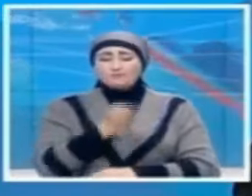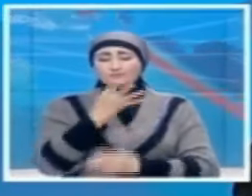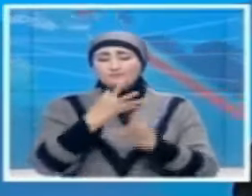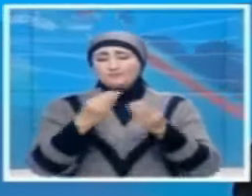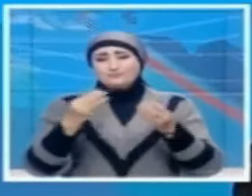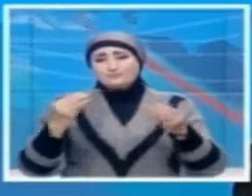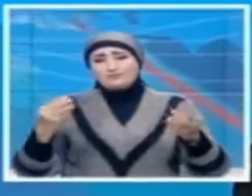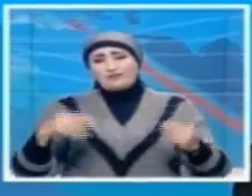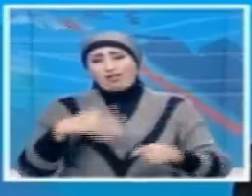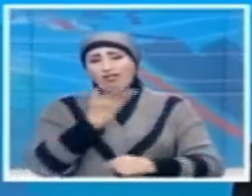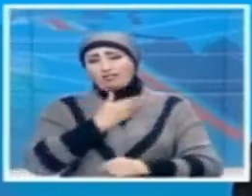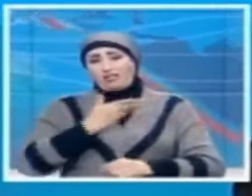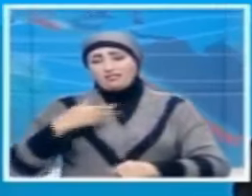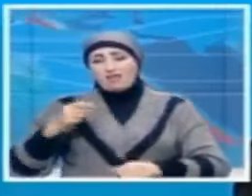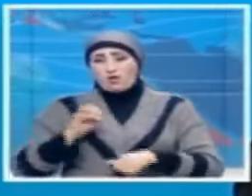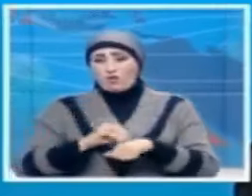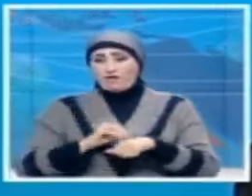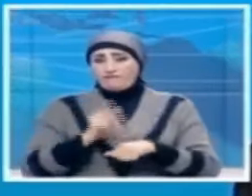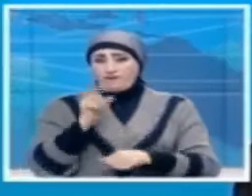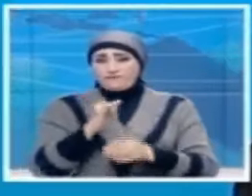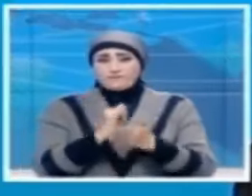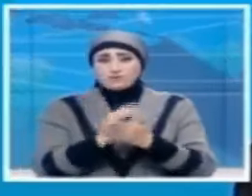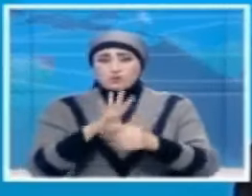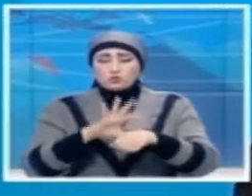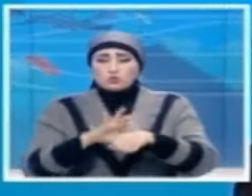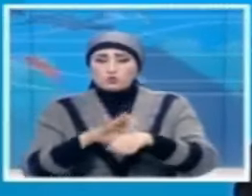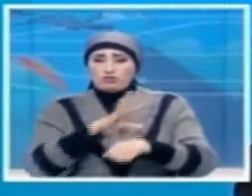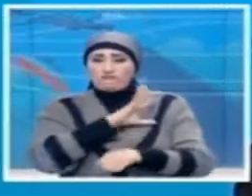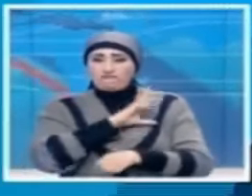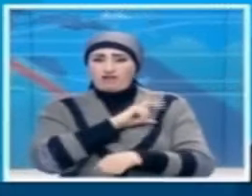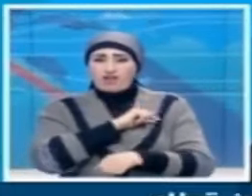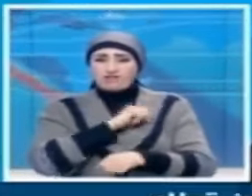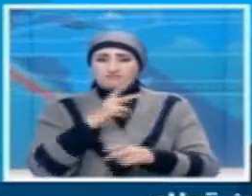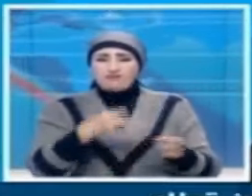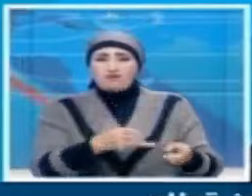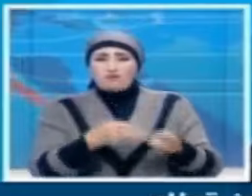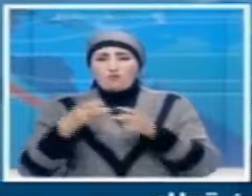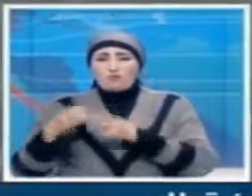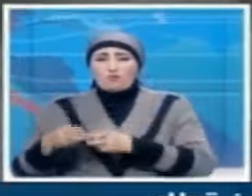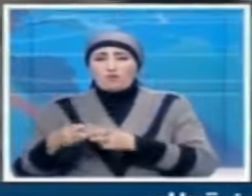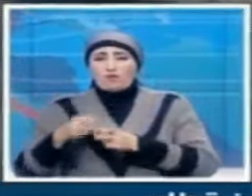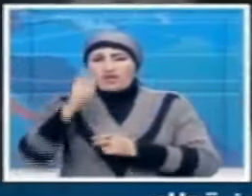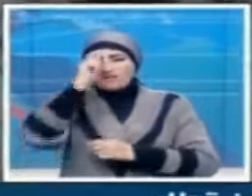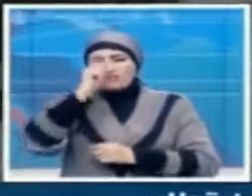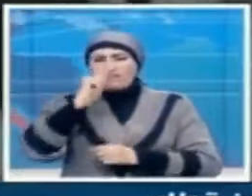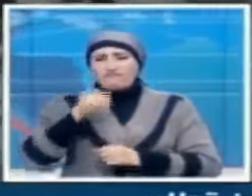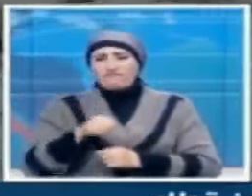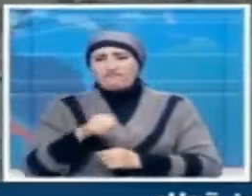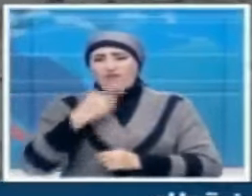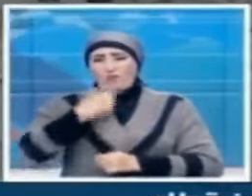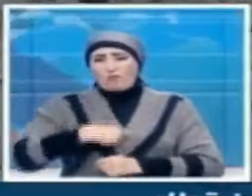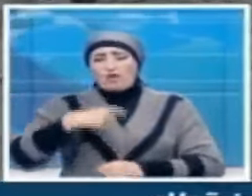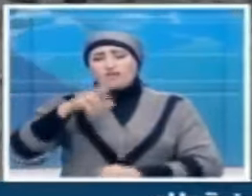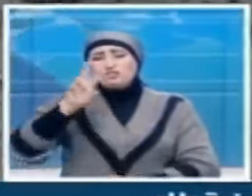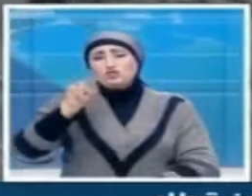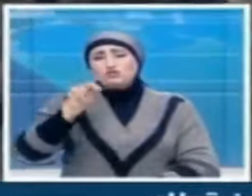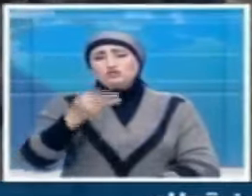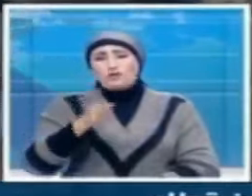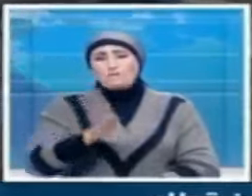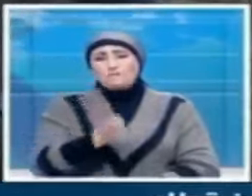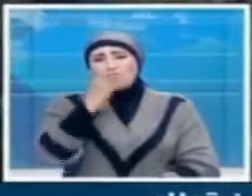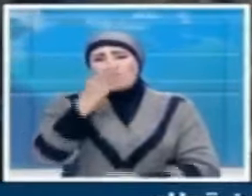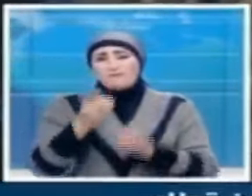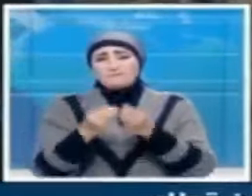الشهداء والمصابين. وأفادت مصادر طبية فلسطينية بانتشال طواقم الدفاع المدني جثامين 20